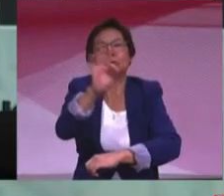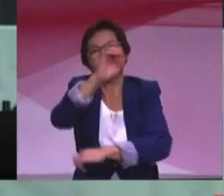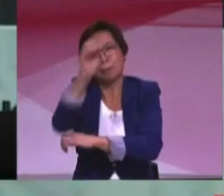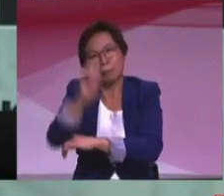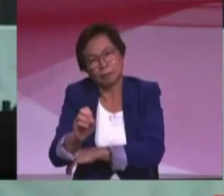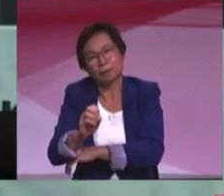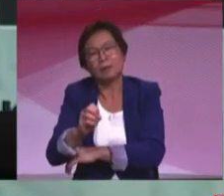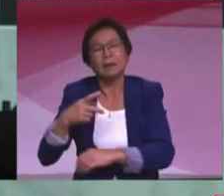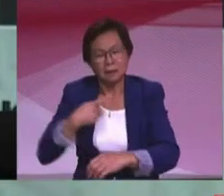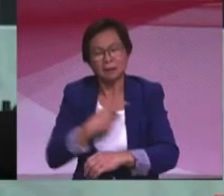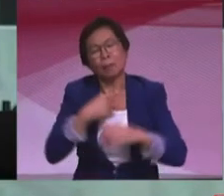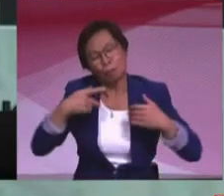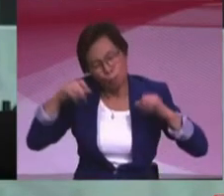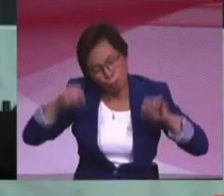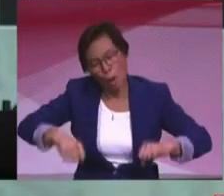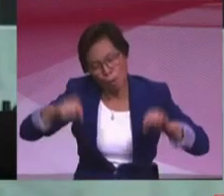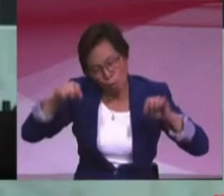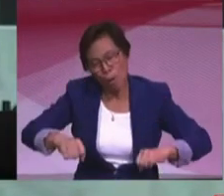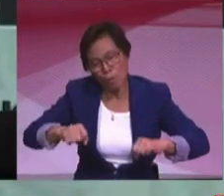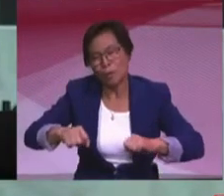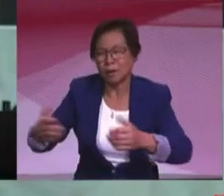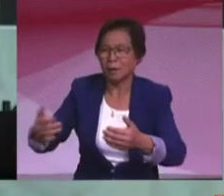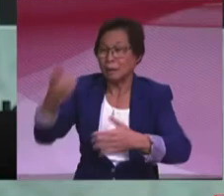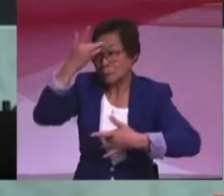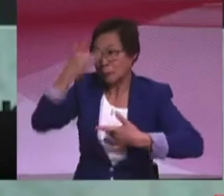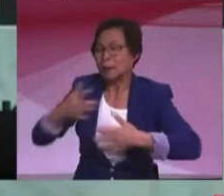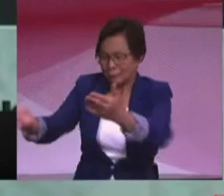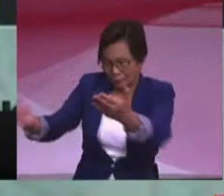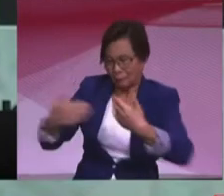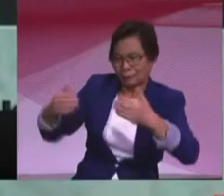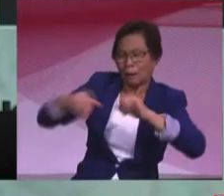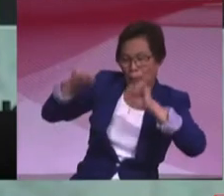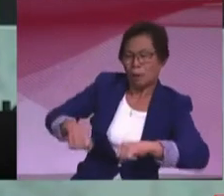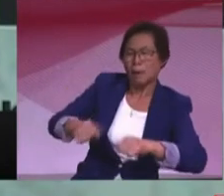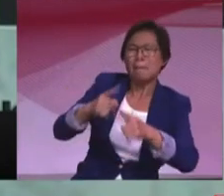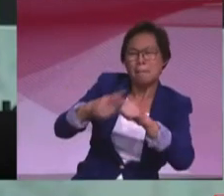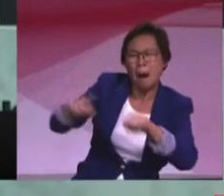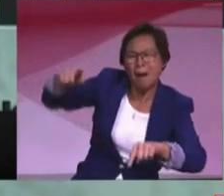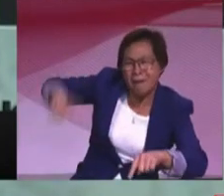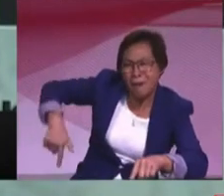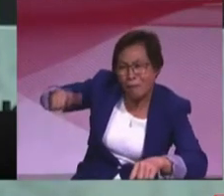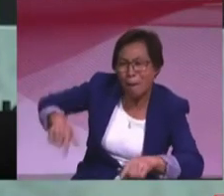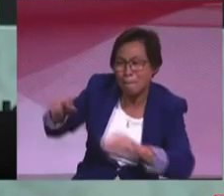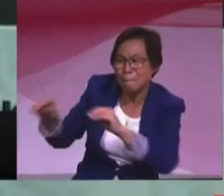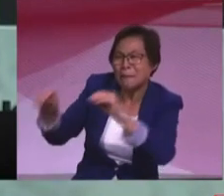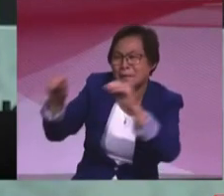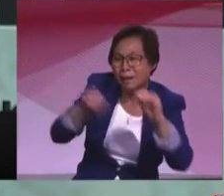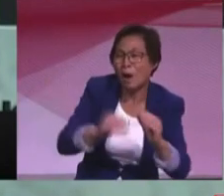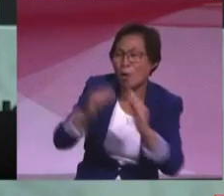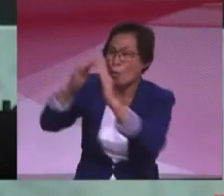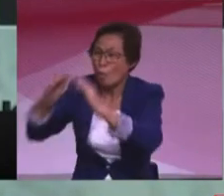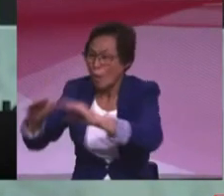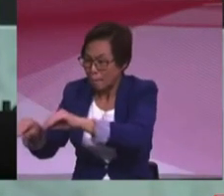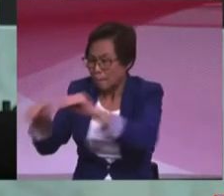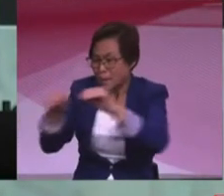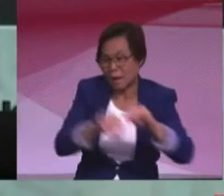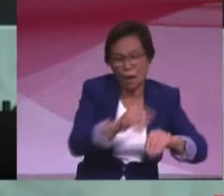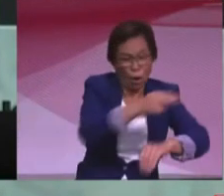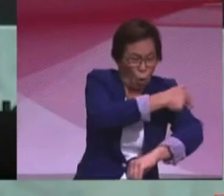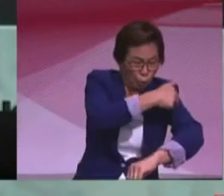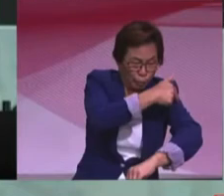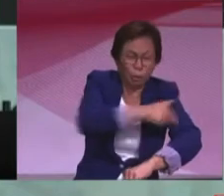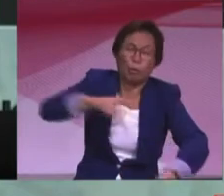ada keupayaan untuk menerima pesakit. Tetapi ada kelewatan itu untuk memindahkan pesakit daripada